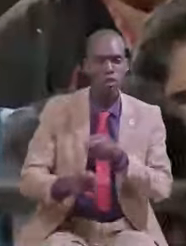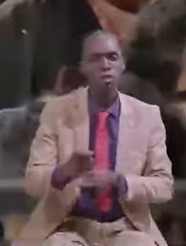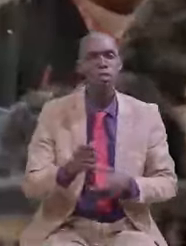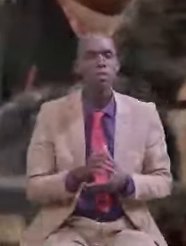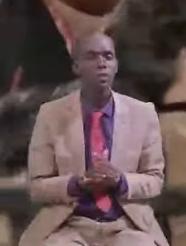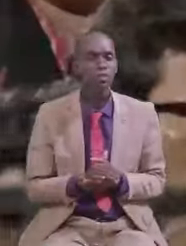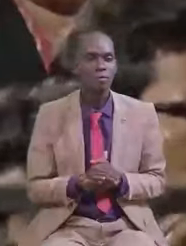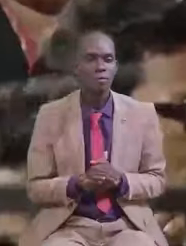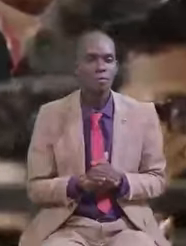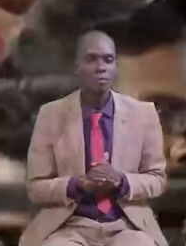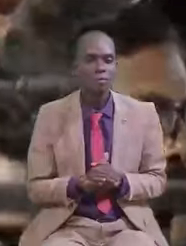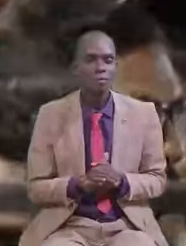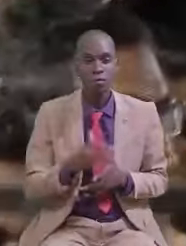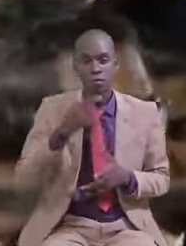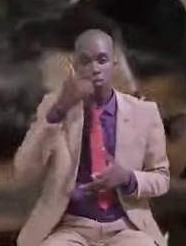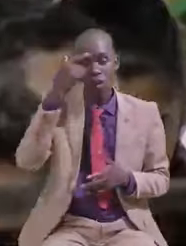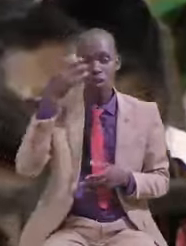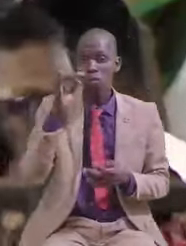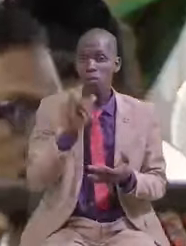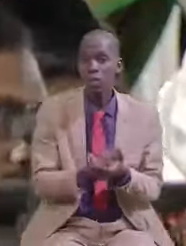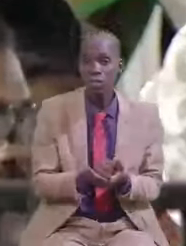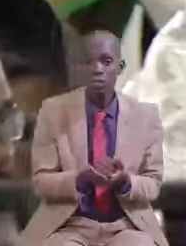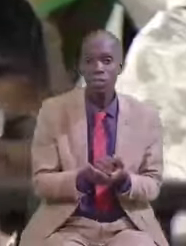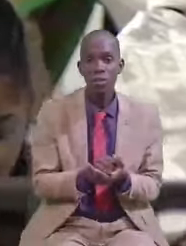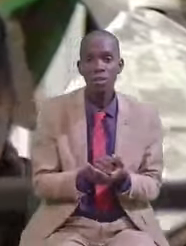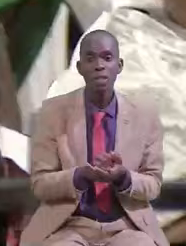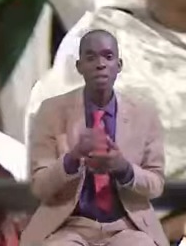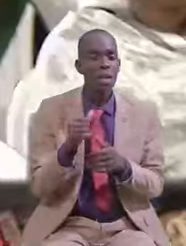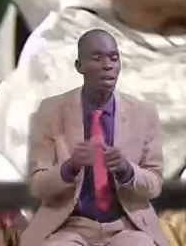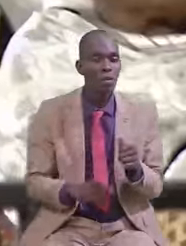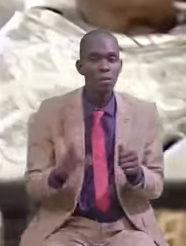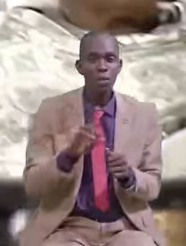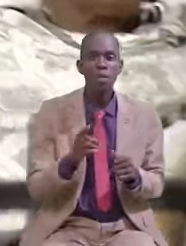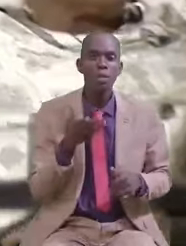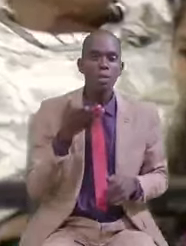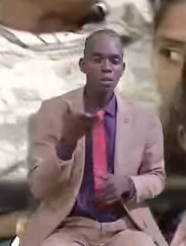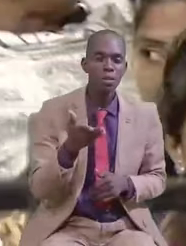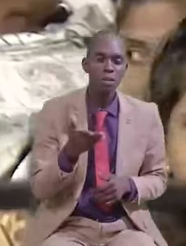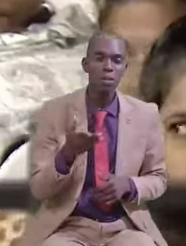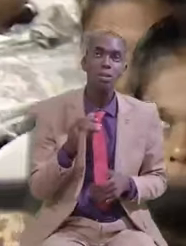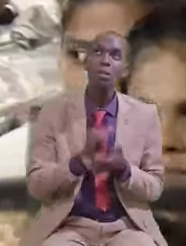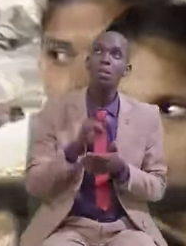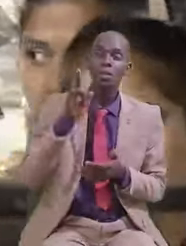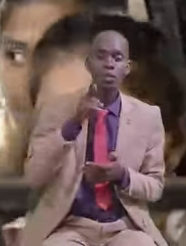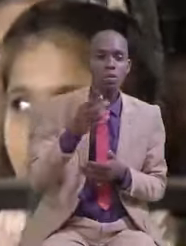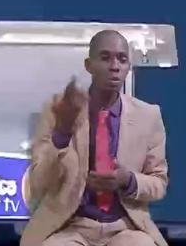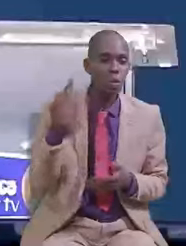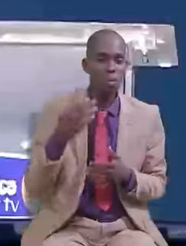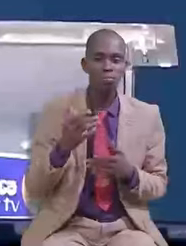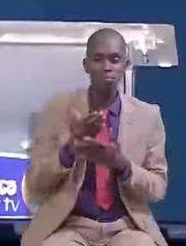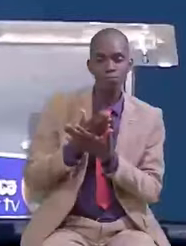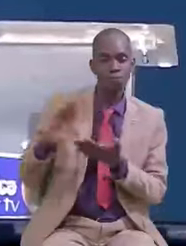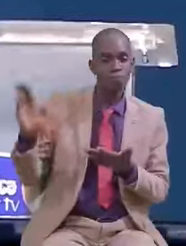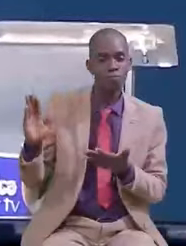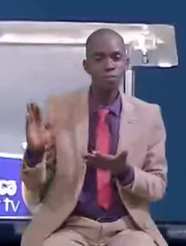À cause de cela, partout où il a été rejeté, Il n'avait rien fait de